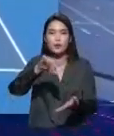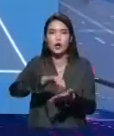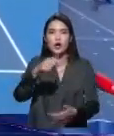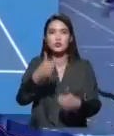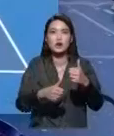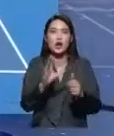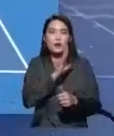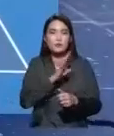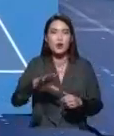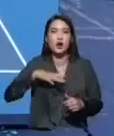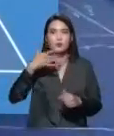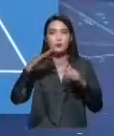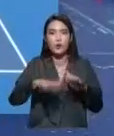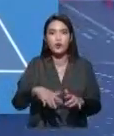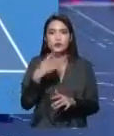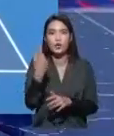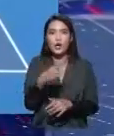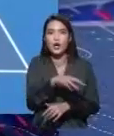болды. Биыл турнирге